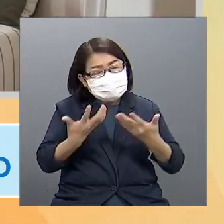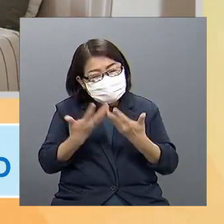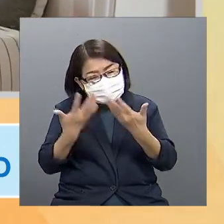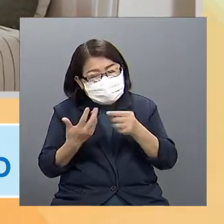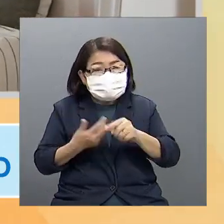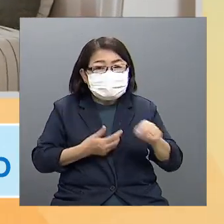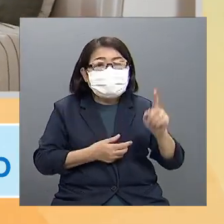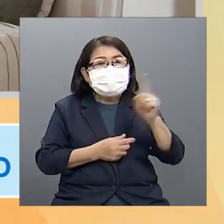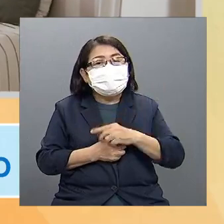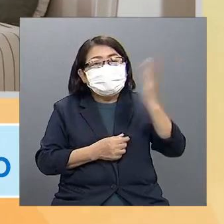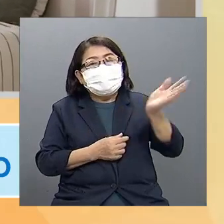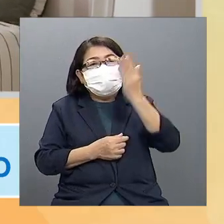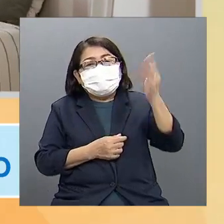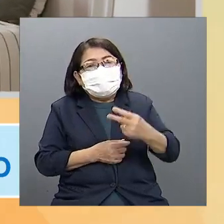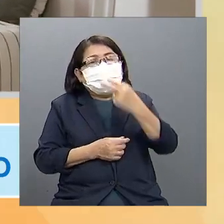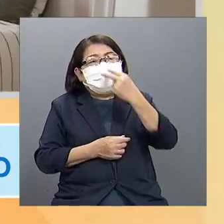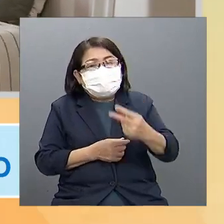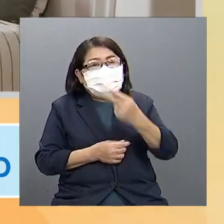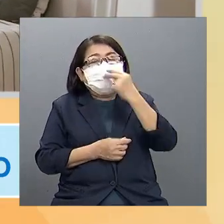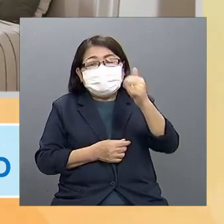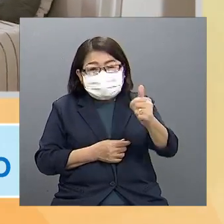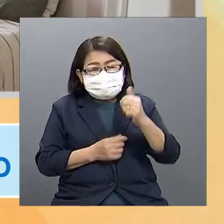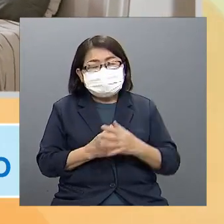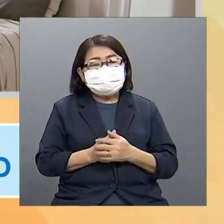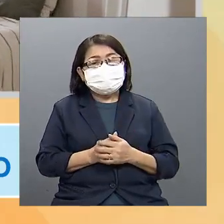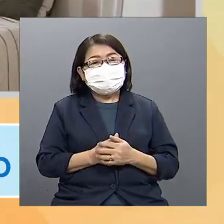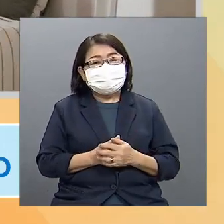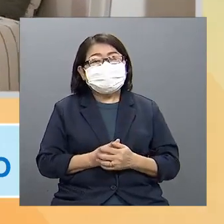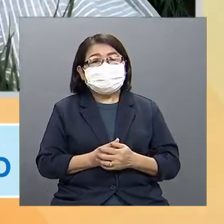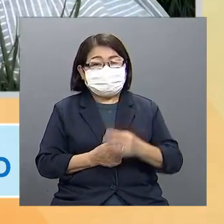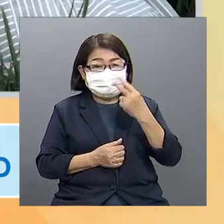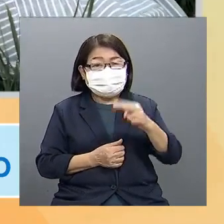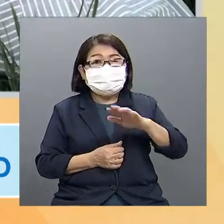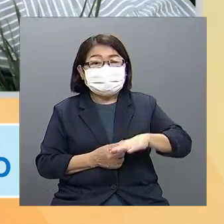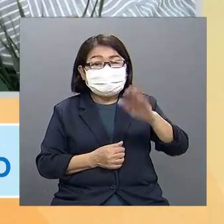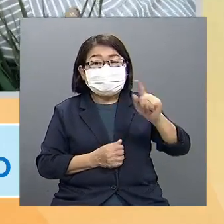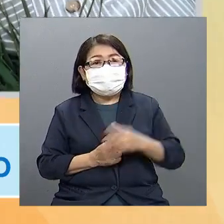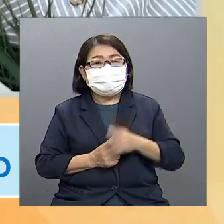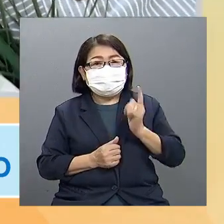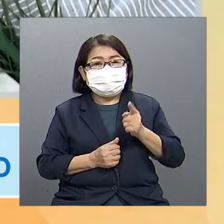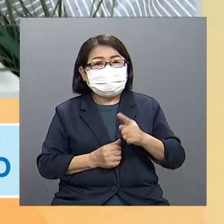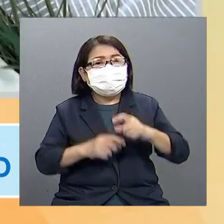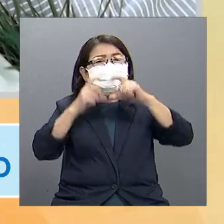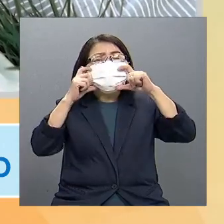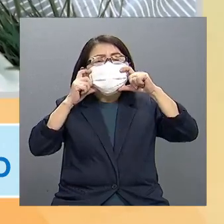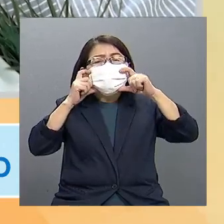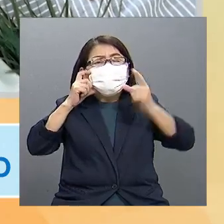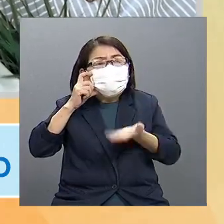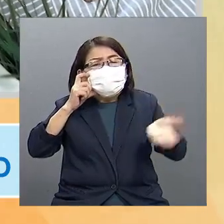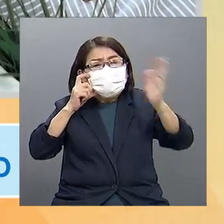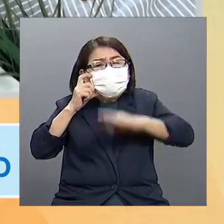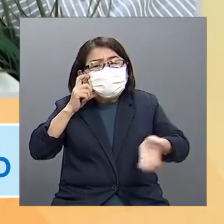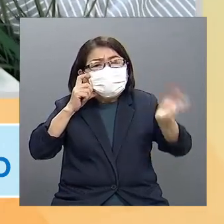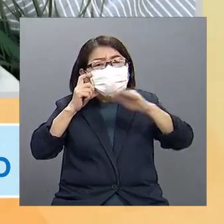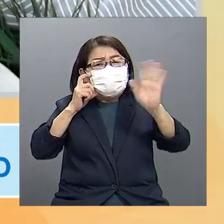สุทธิ ์ นอกบ้านนะคะซึ่งเพราะว่าเด็กเล็กเราไม่แนะนำให้สวมแมสอยู่แล้ว เ พราะการหายใจเข